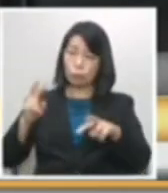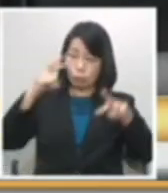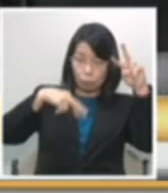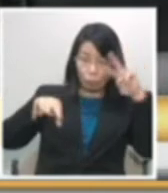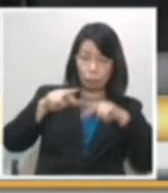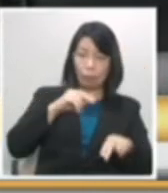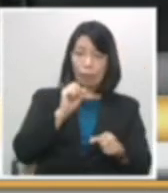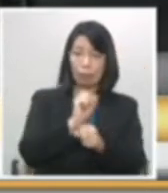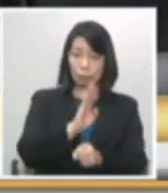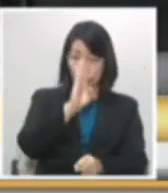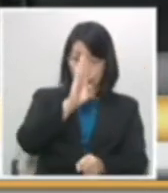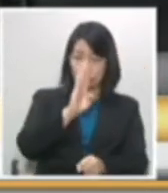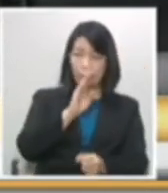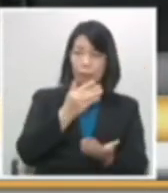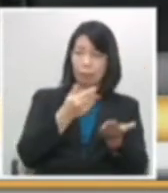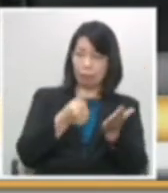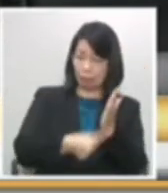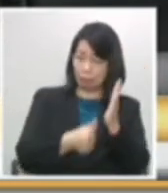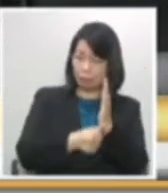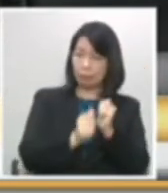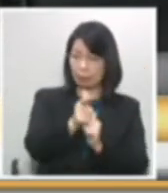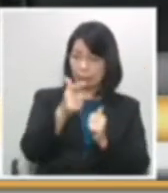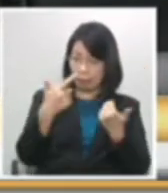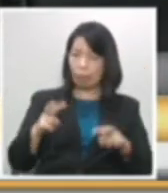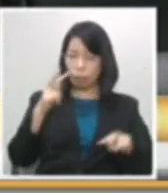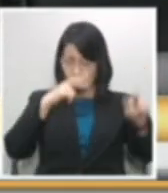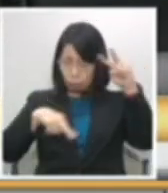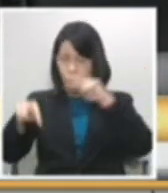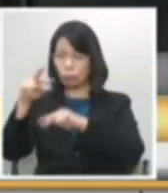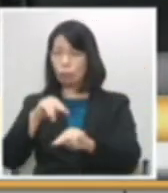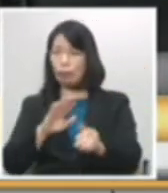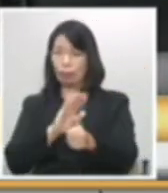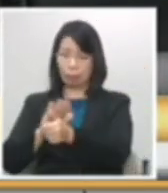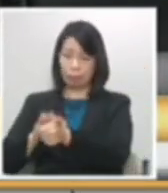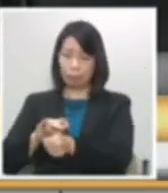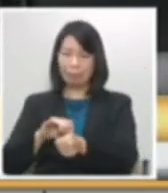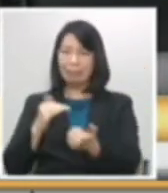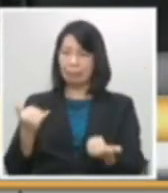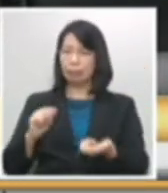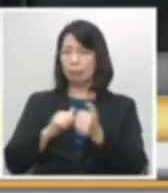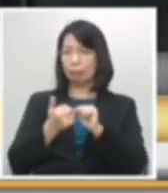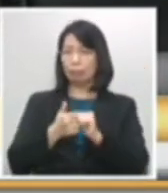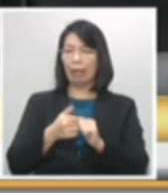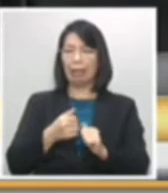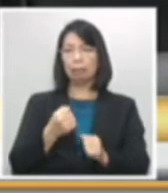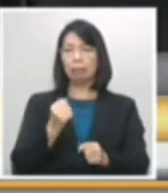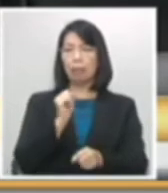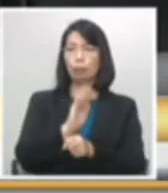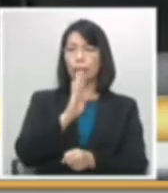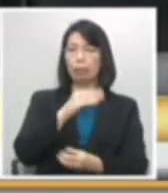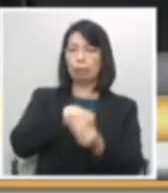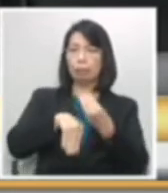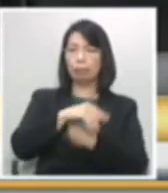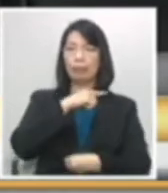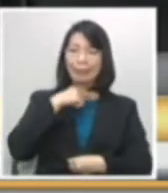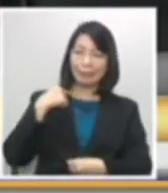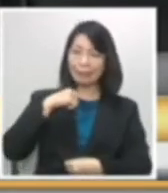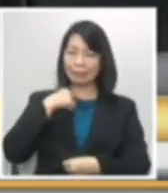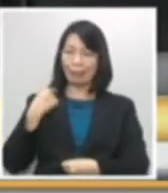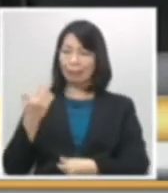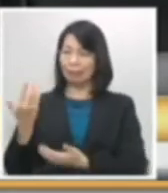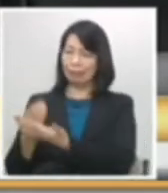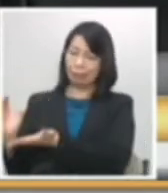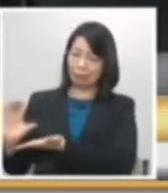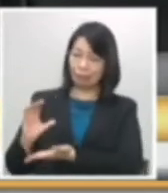ที่เคยเสียภาษีให้รัฐซึ่งขณะนี้กำลังประสบปัญหาการขาดทุนและขาดเงินทุนหมุนเวียน